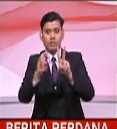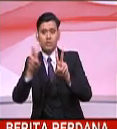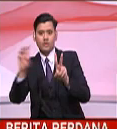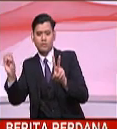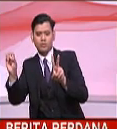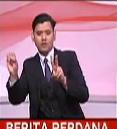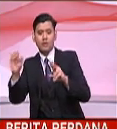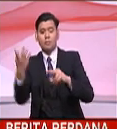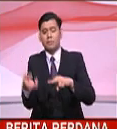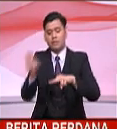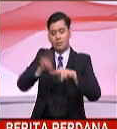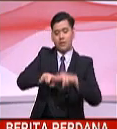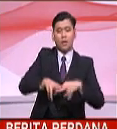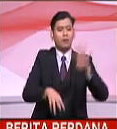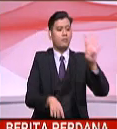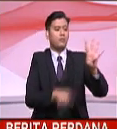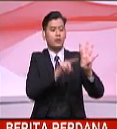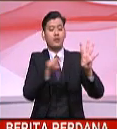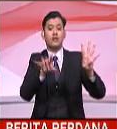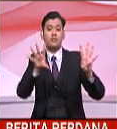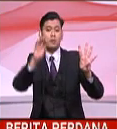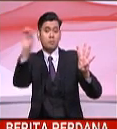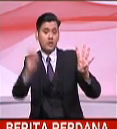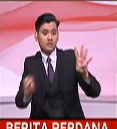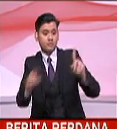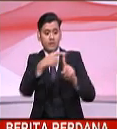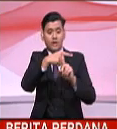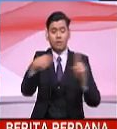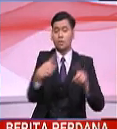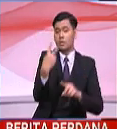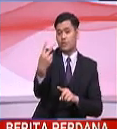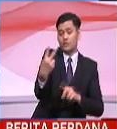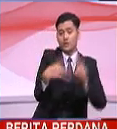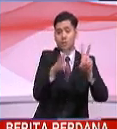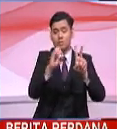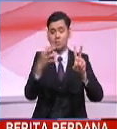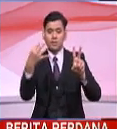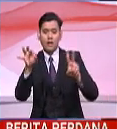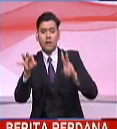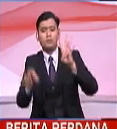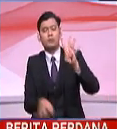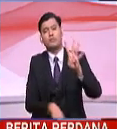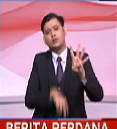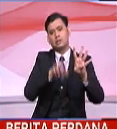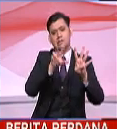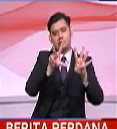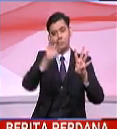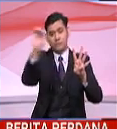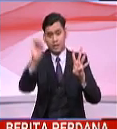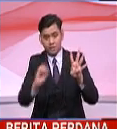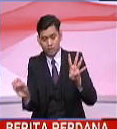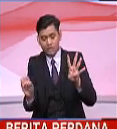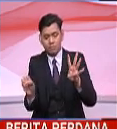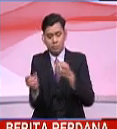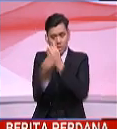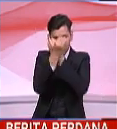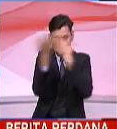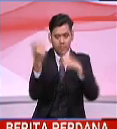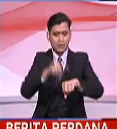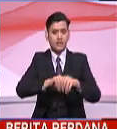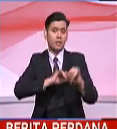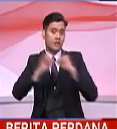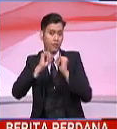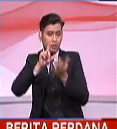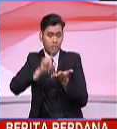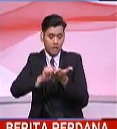meningkat kepada 45/100 berbanding separuh kedua 2019 yaitu 43 proteus ia berkata demikian pada sidang meja